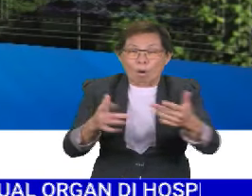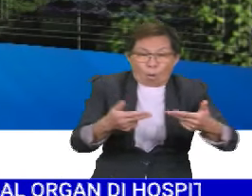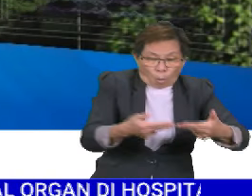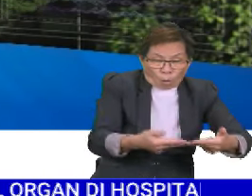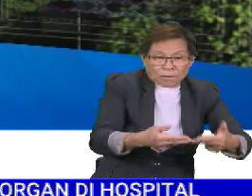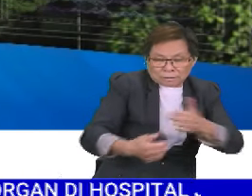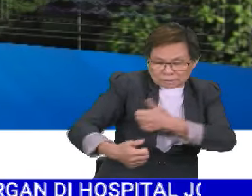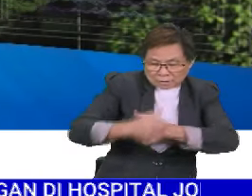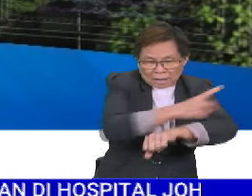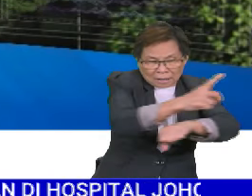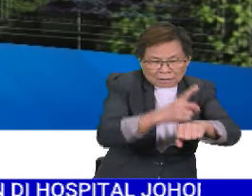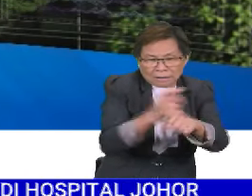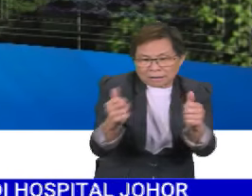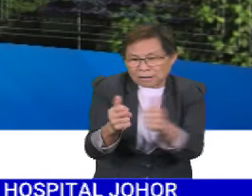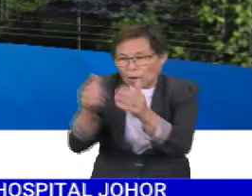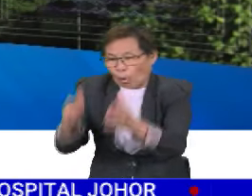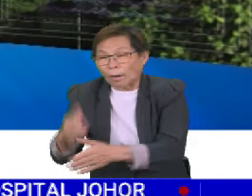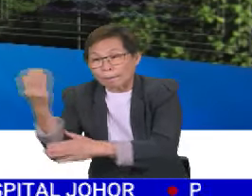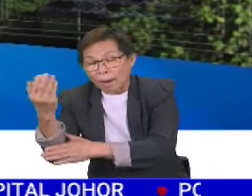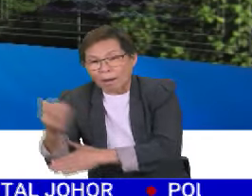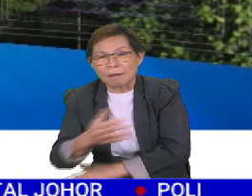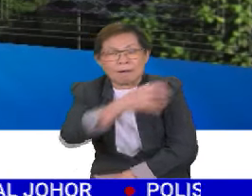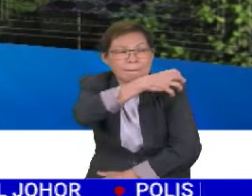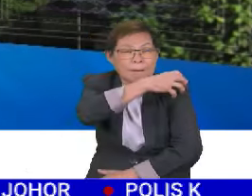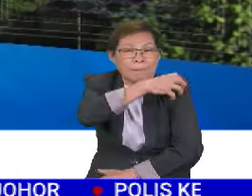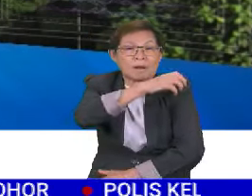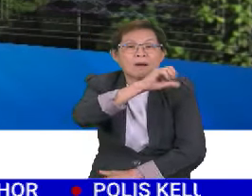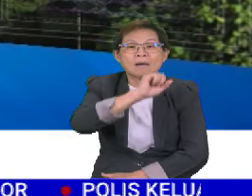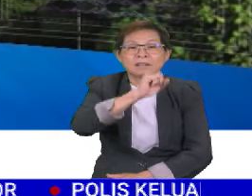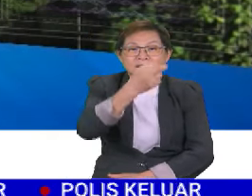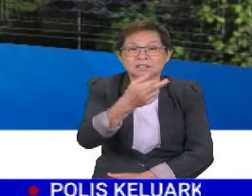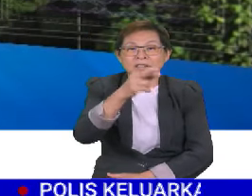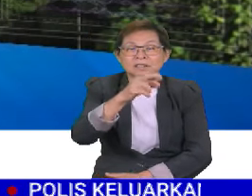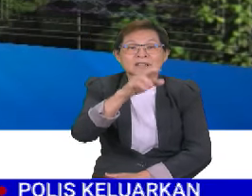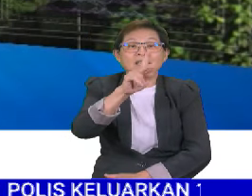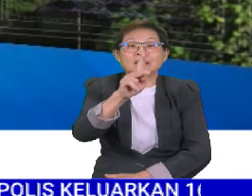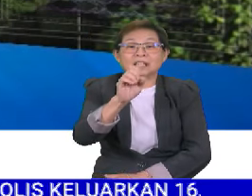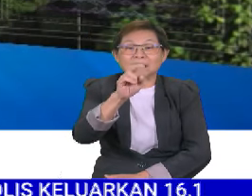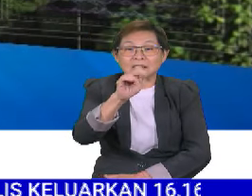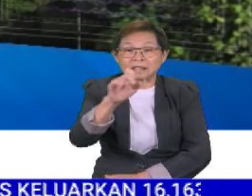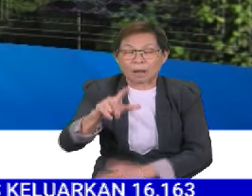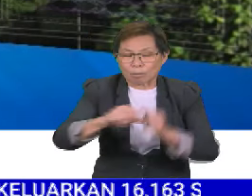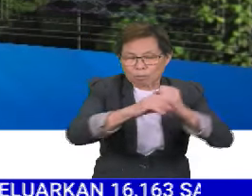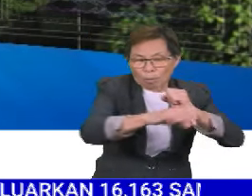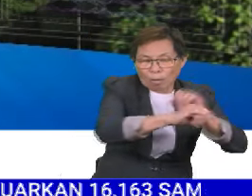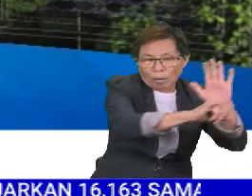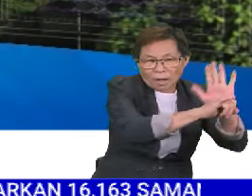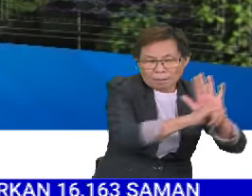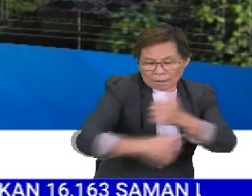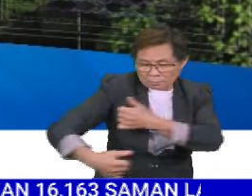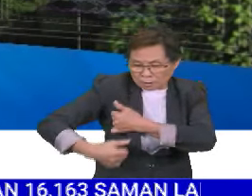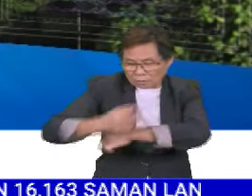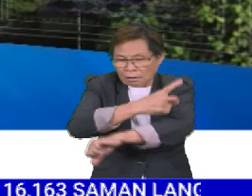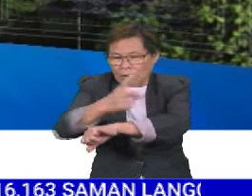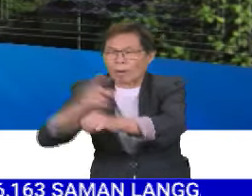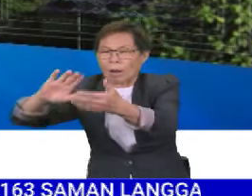awam. Komandan Kem Said Sirajuddin, Colonel Syahrudin Arifin berkata peranannya mempromosi imej tentera darat kepada